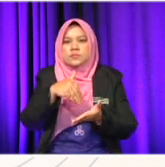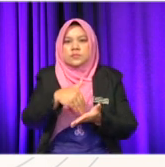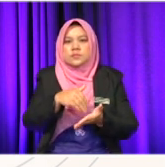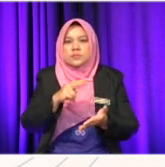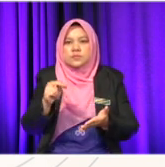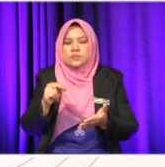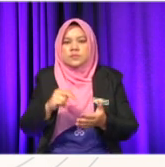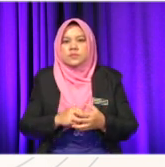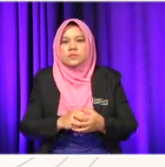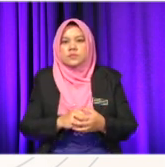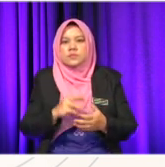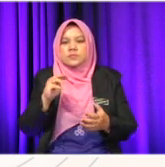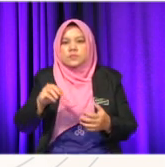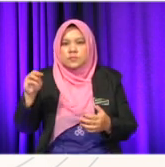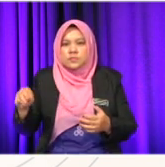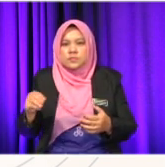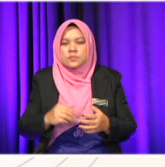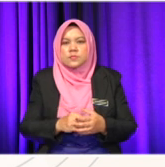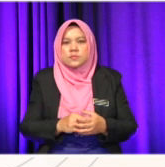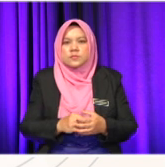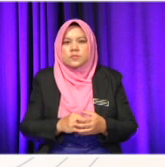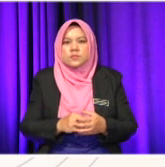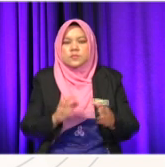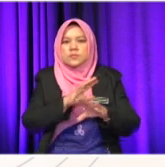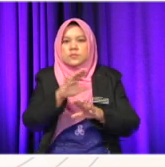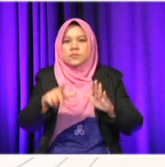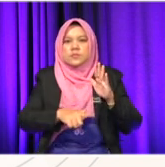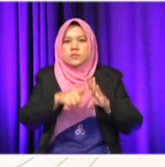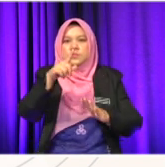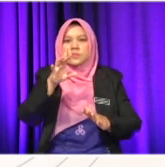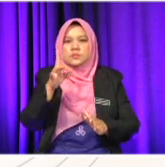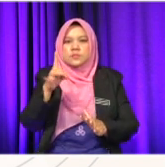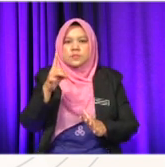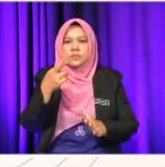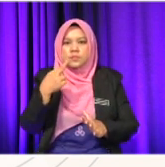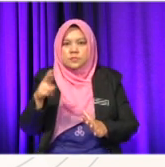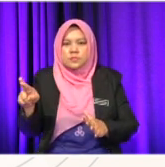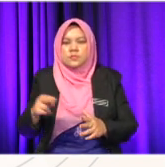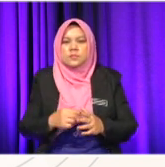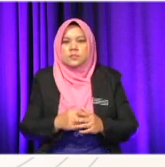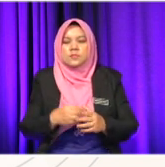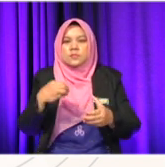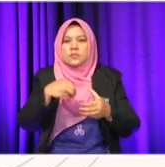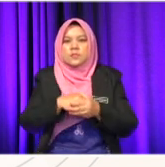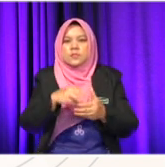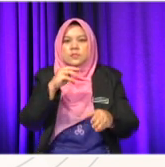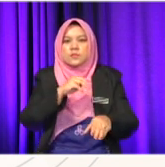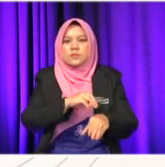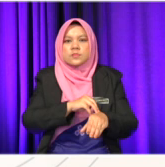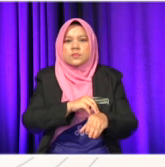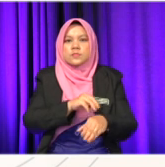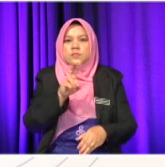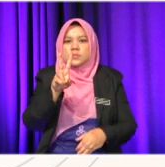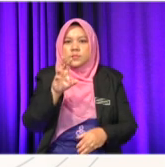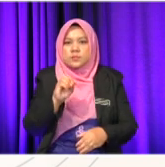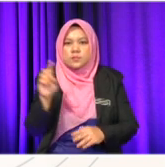persembahan mati Mida Syarikat tidak melebihi 18.000 Oke dalam masa Berapa hari 20